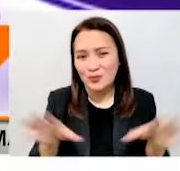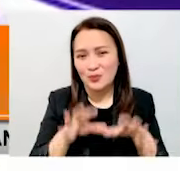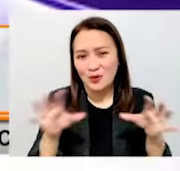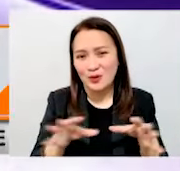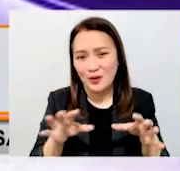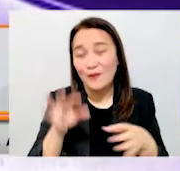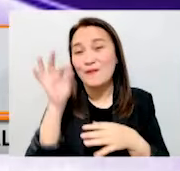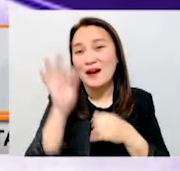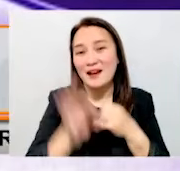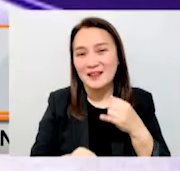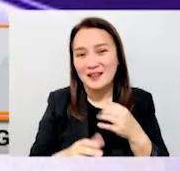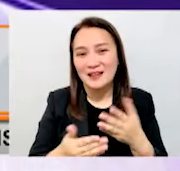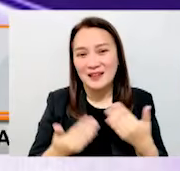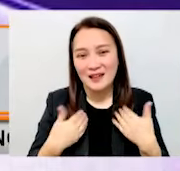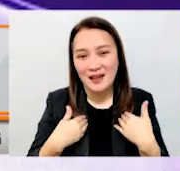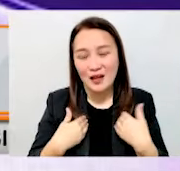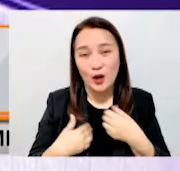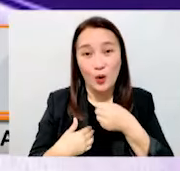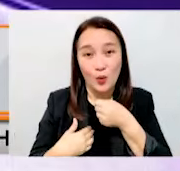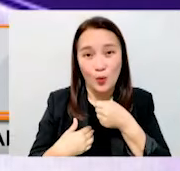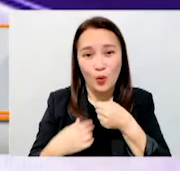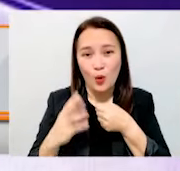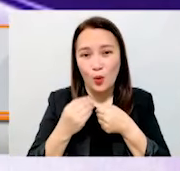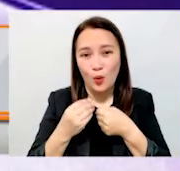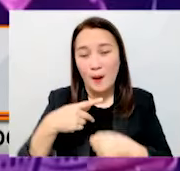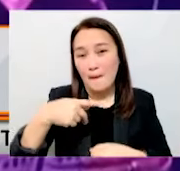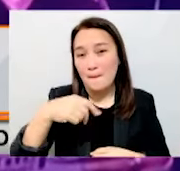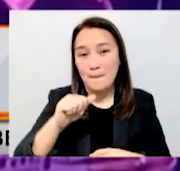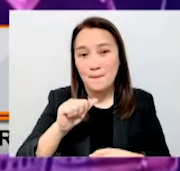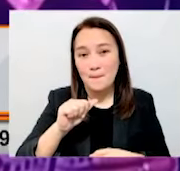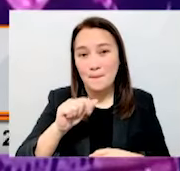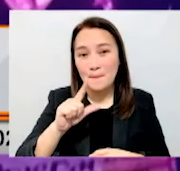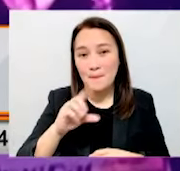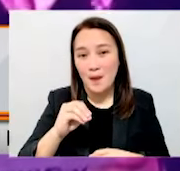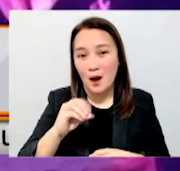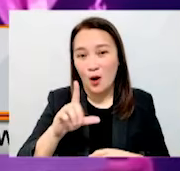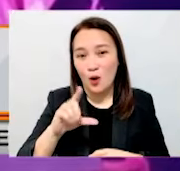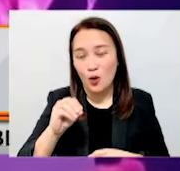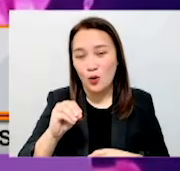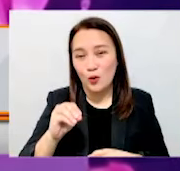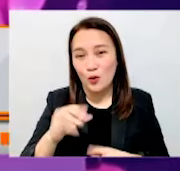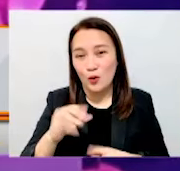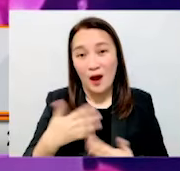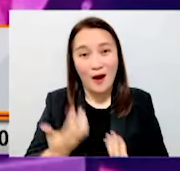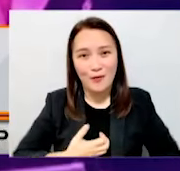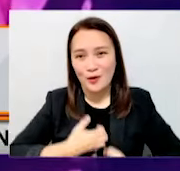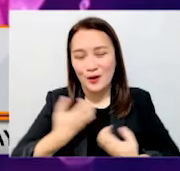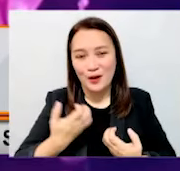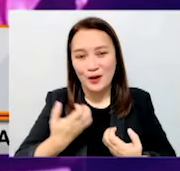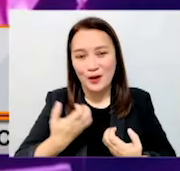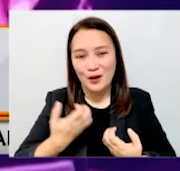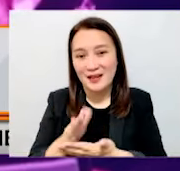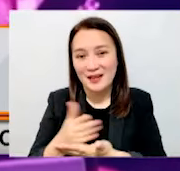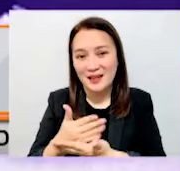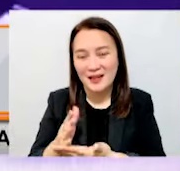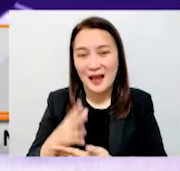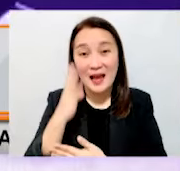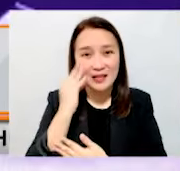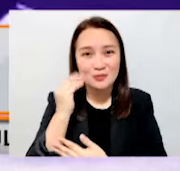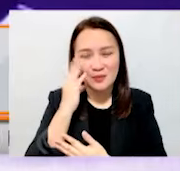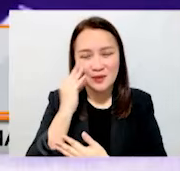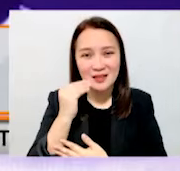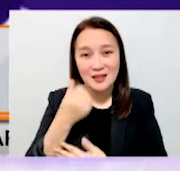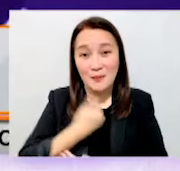Ang host ng Drag Race Philippines na si Paolo Ballesteros, naging emosyonal ng ibahagi ang pinagdaanan sa personal na buhay